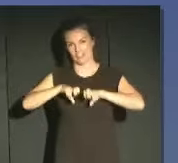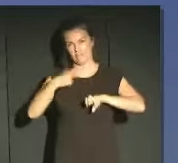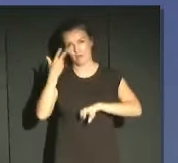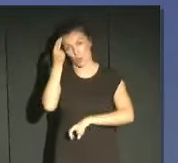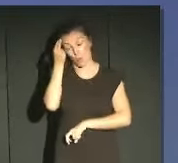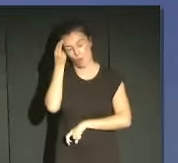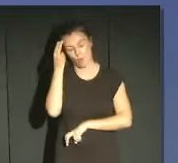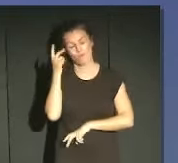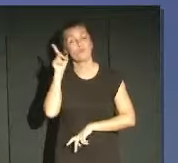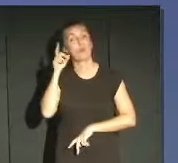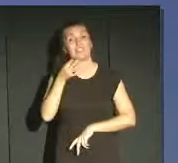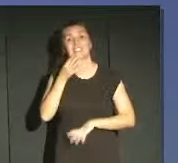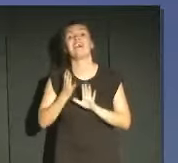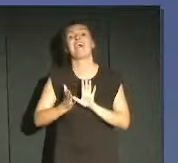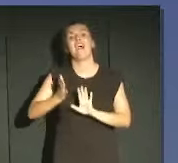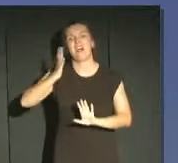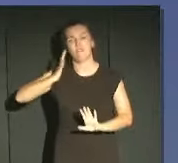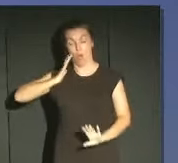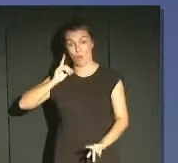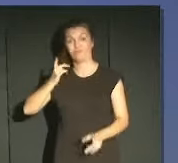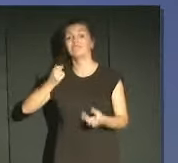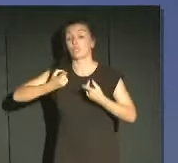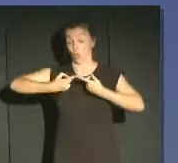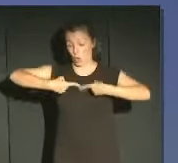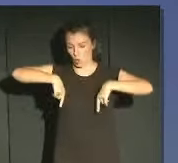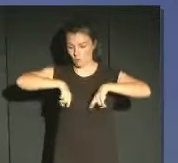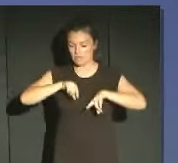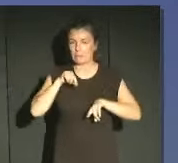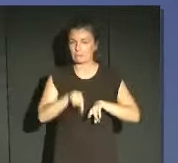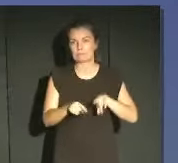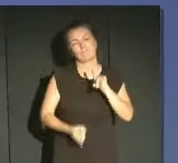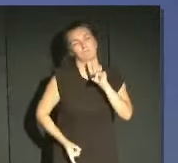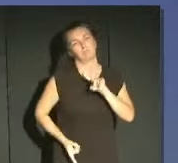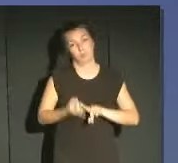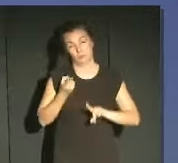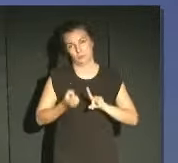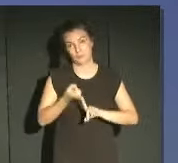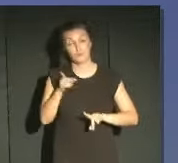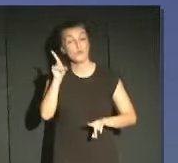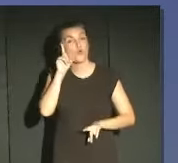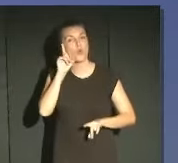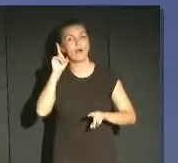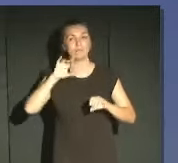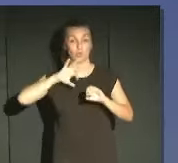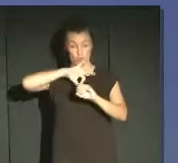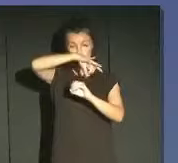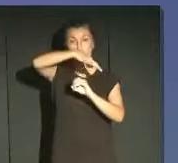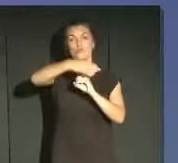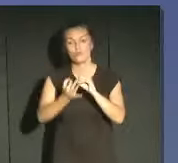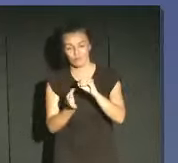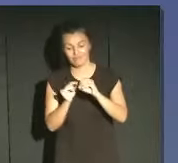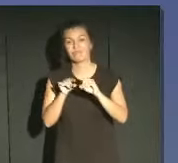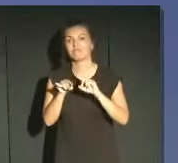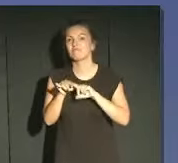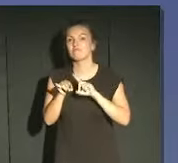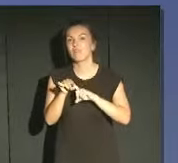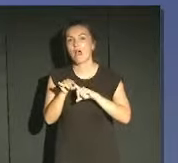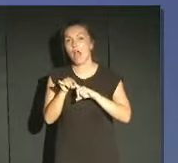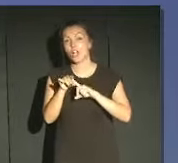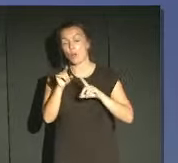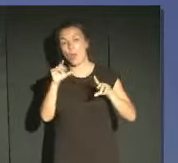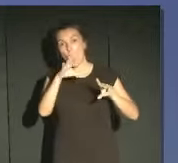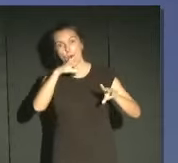comprendre pourquoi je parle au passé mais c'était une commission d'enquête qui était très importante parce que les territoires d' d'outrem sont aux avant-postes de